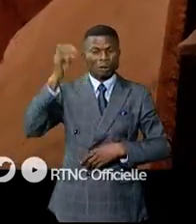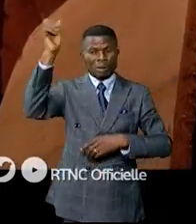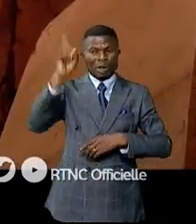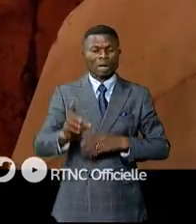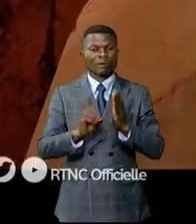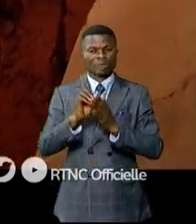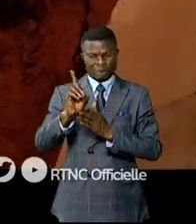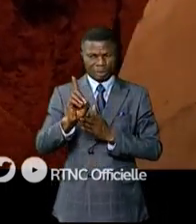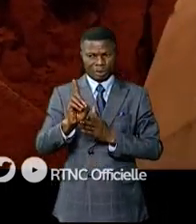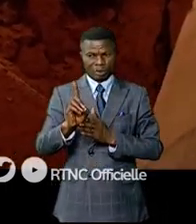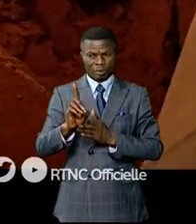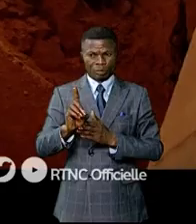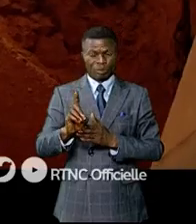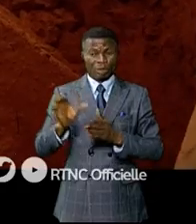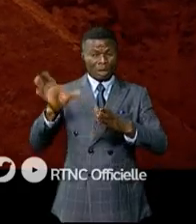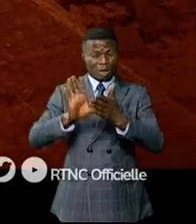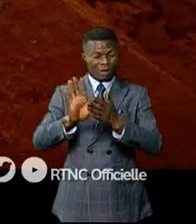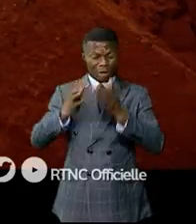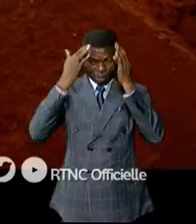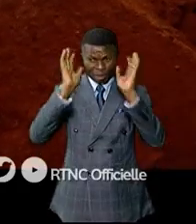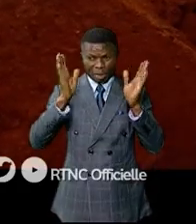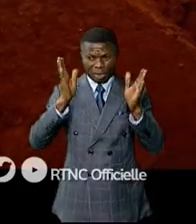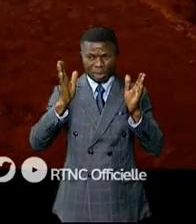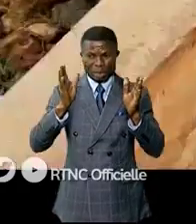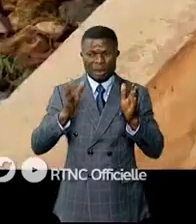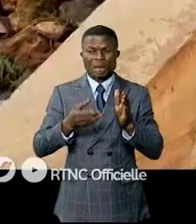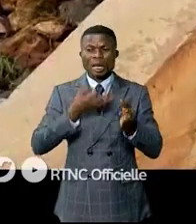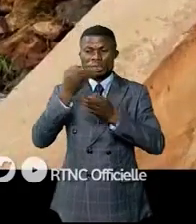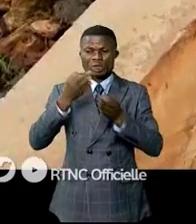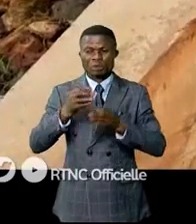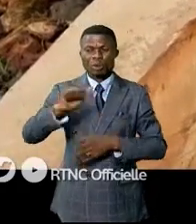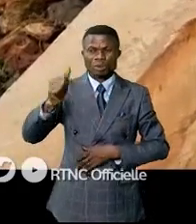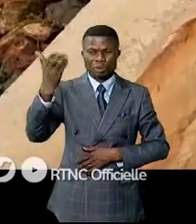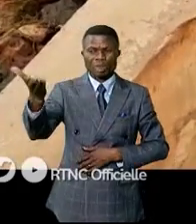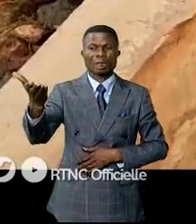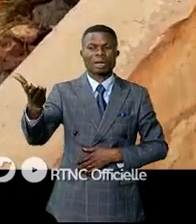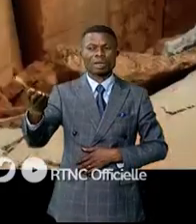de développement. Des images bouleversantes qui parlent parfois d'elles-mêmes.